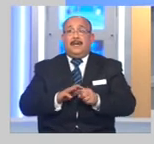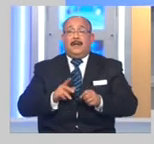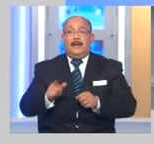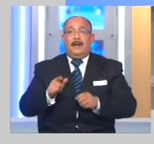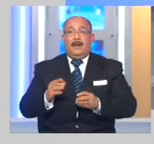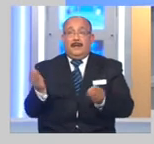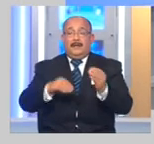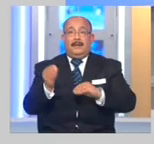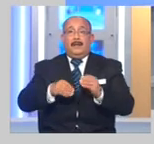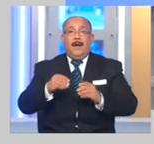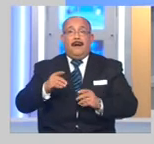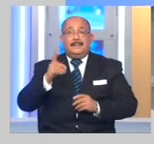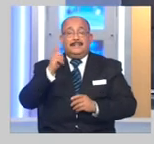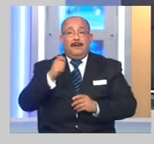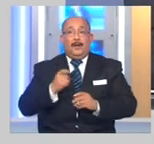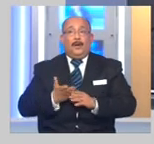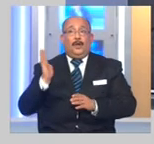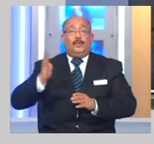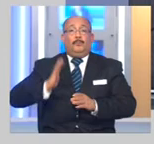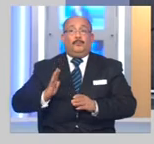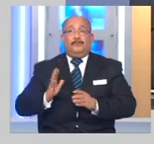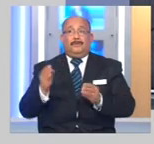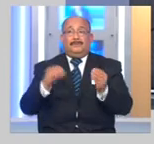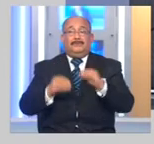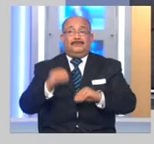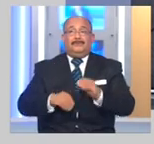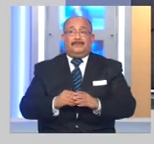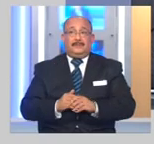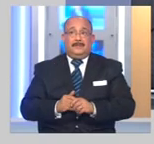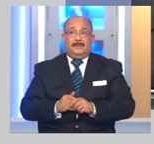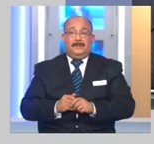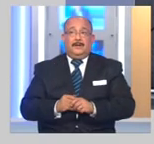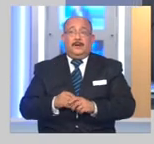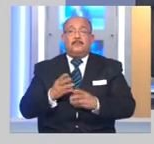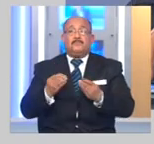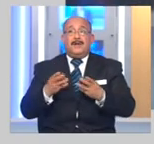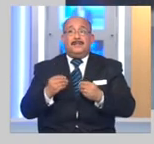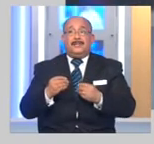لا بد من الحماية. أبو بكر الصغير الإعلامي التونسي، شكرا جزيلا لك.